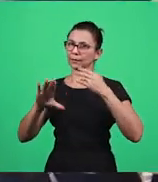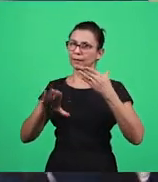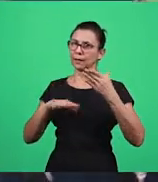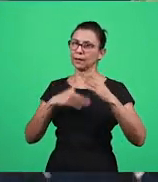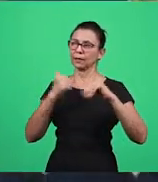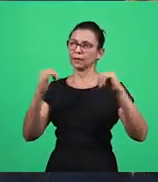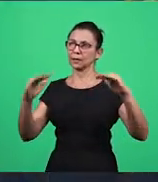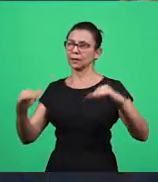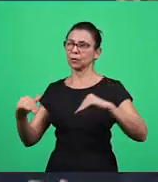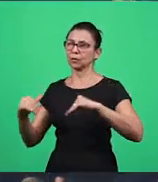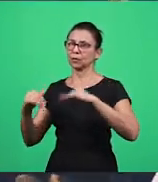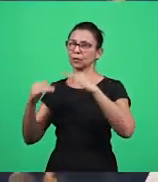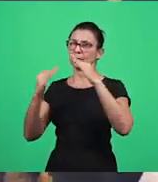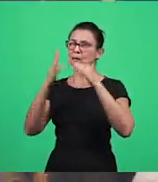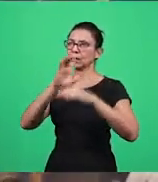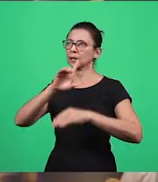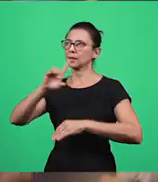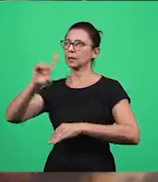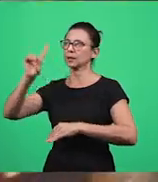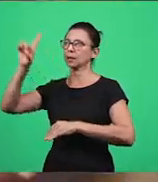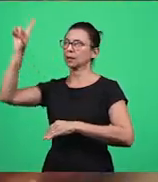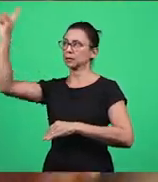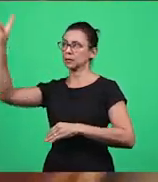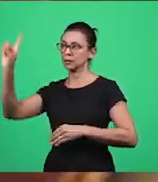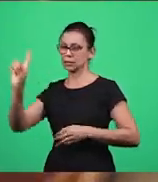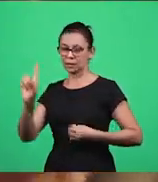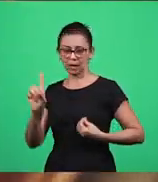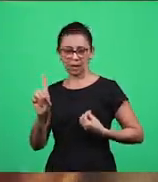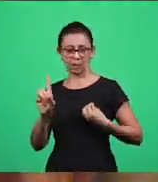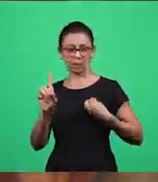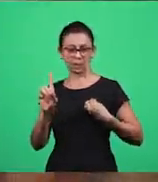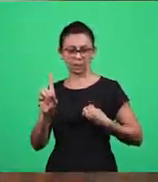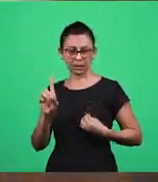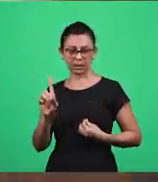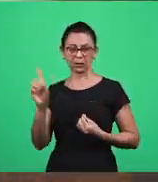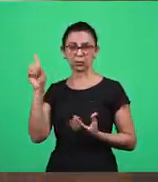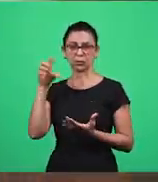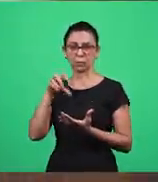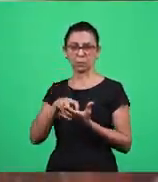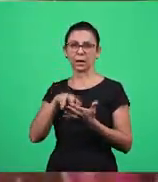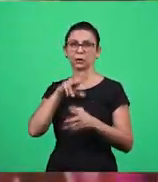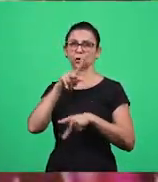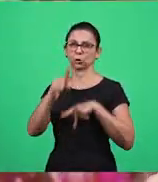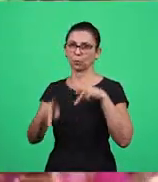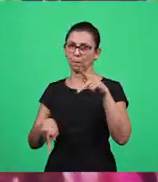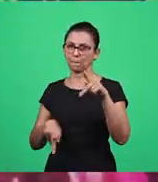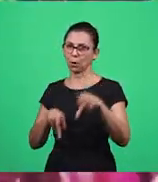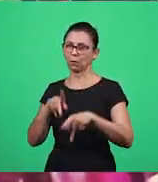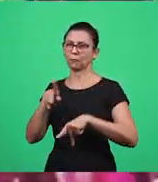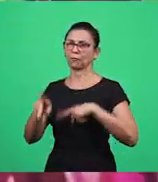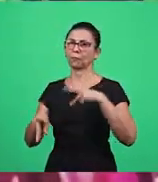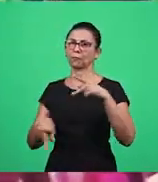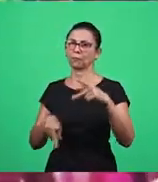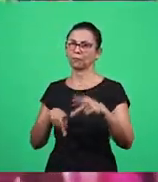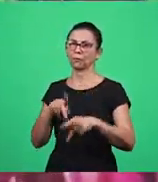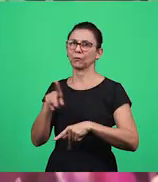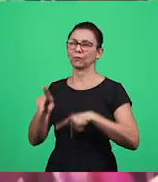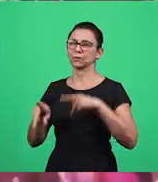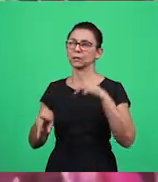пой церковь, пой верная, потому что Бог обитает среди нас.